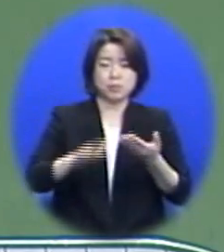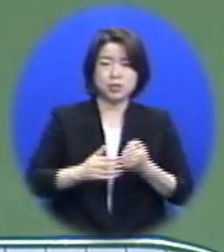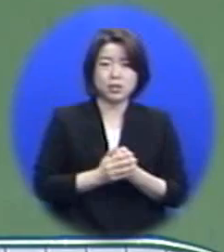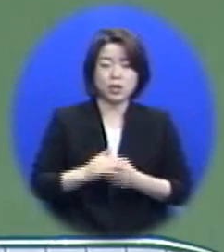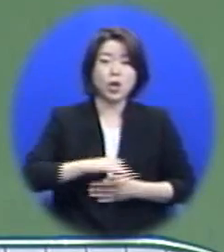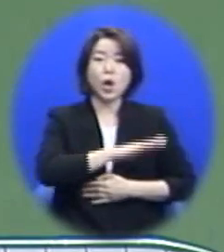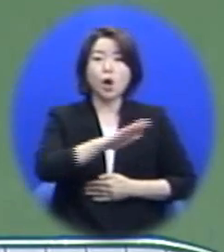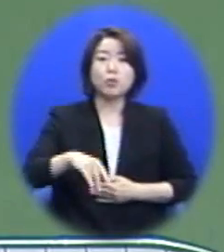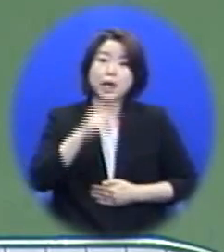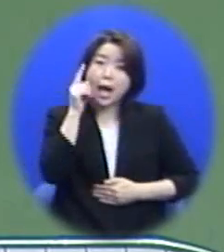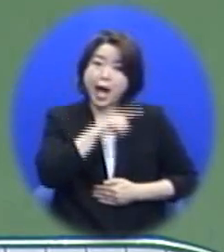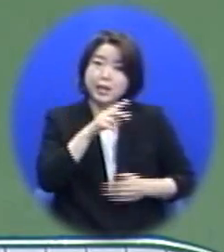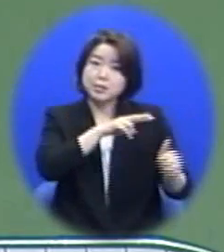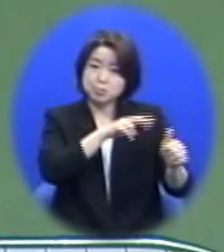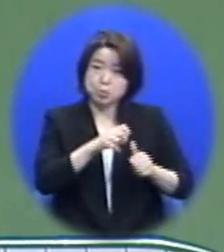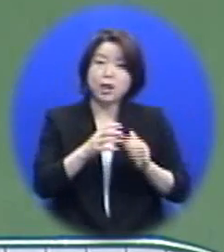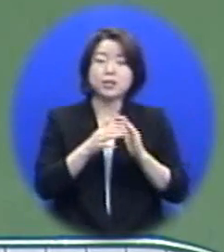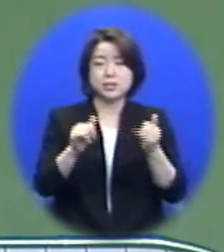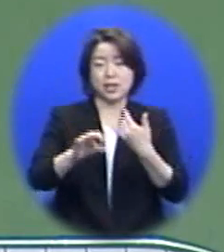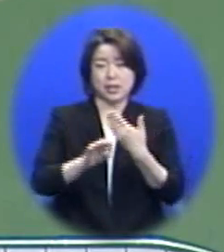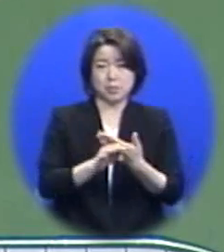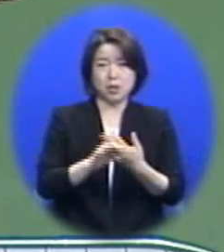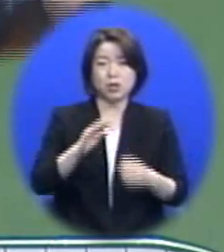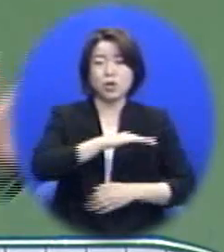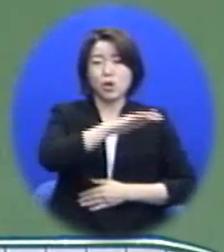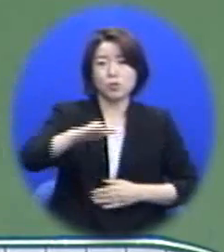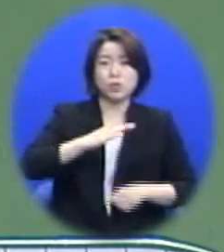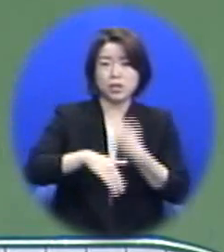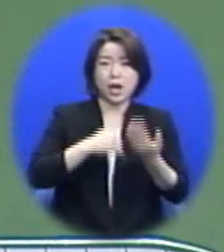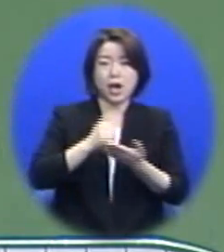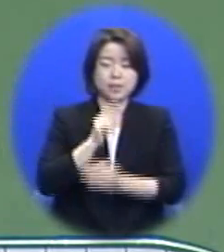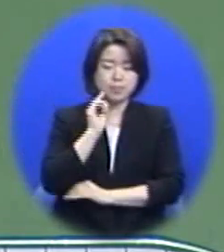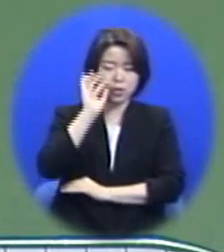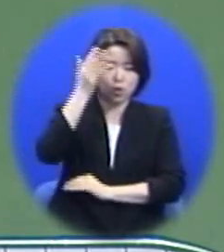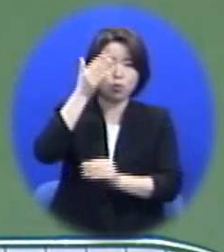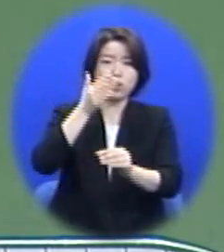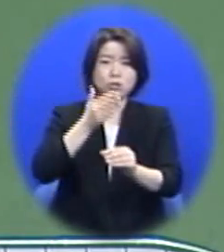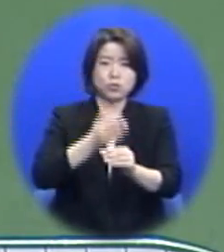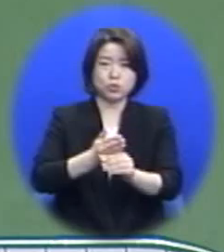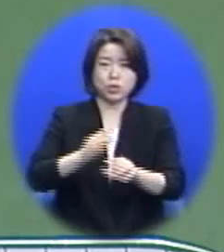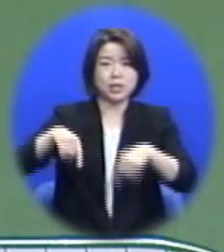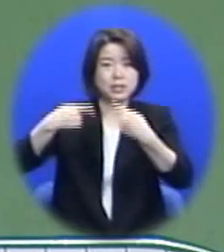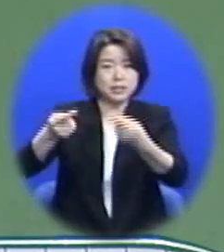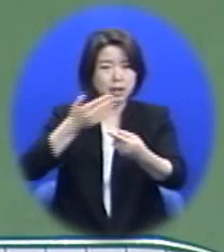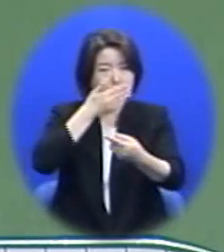미워하는 자이면 우리는 하나님의 영광 가운데 참여할 수